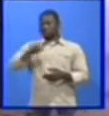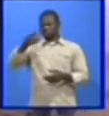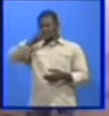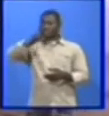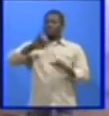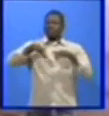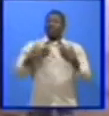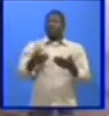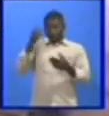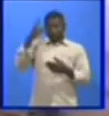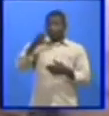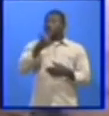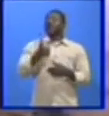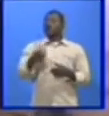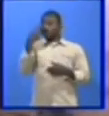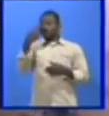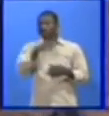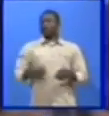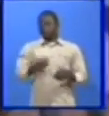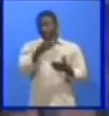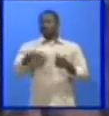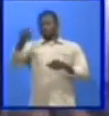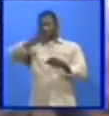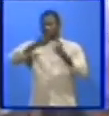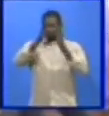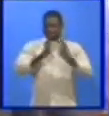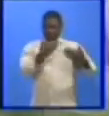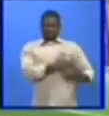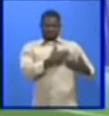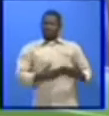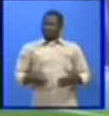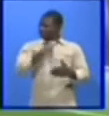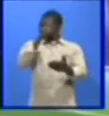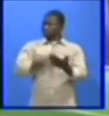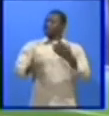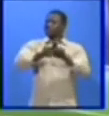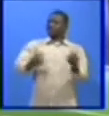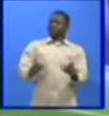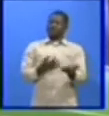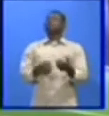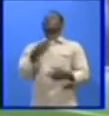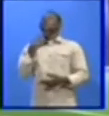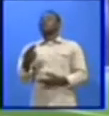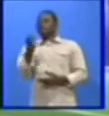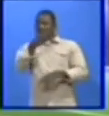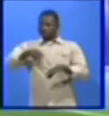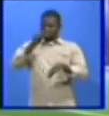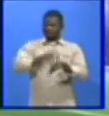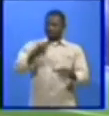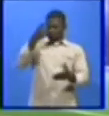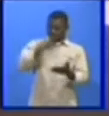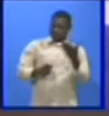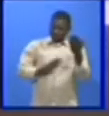côte à moins de 50 mètres affichent des prix différents? En attendant la réponse et la normalisation des prix dans toutes les